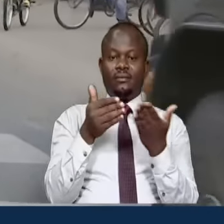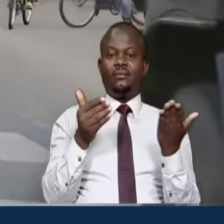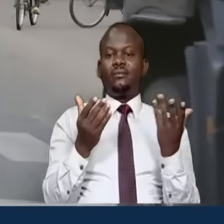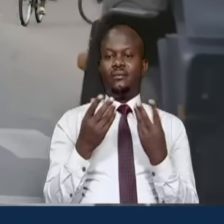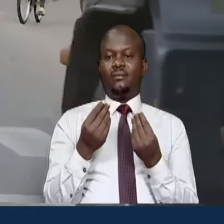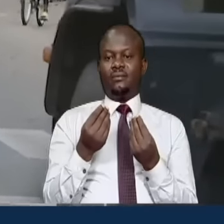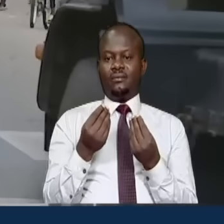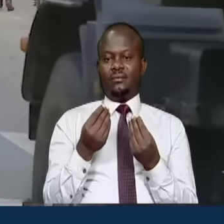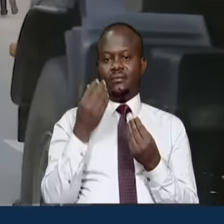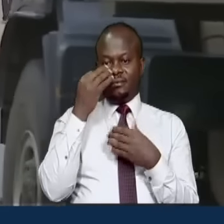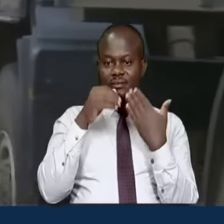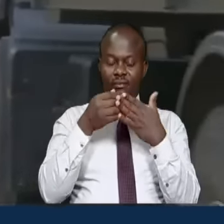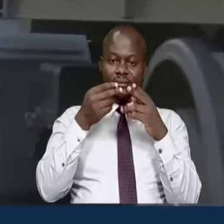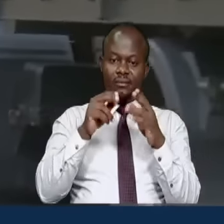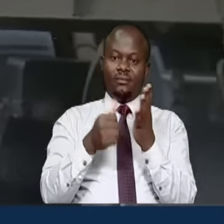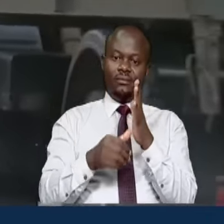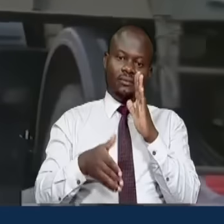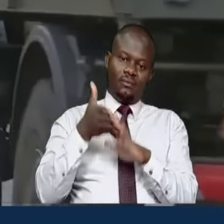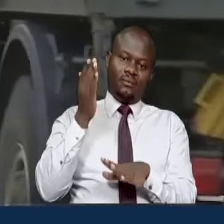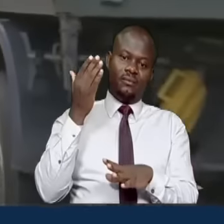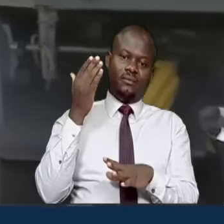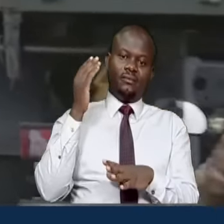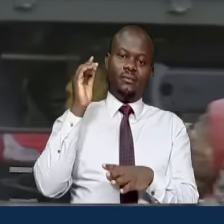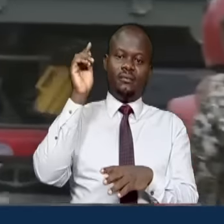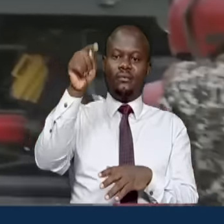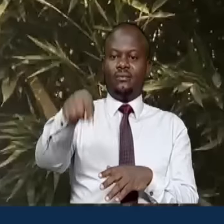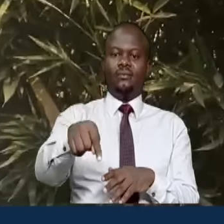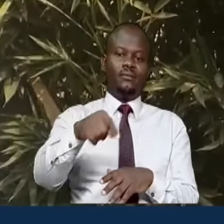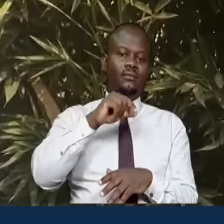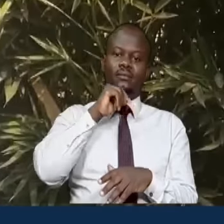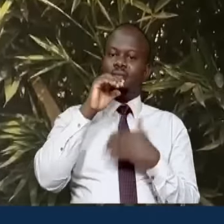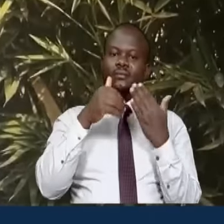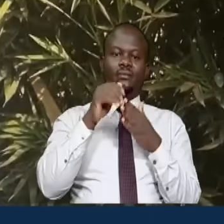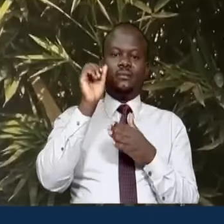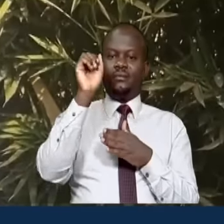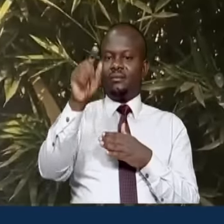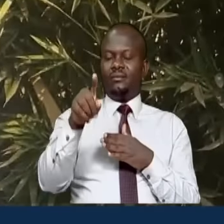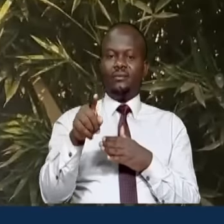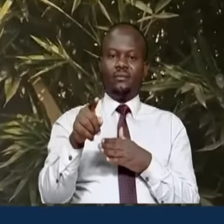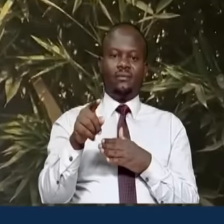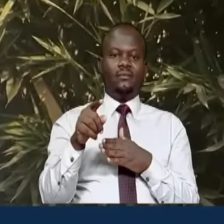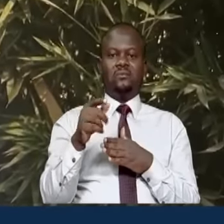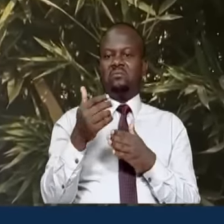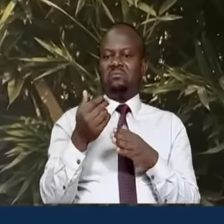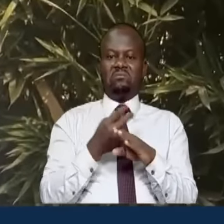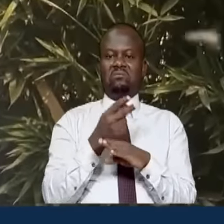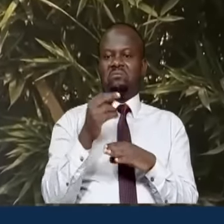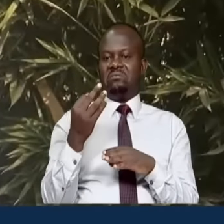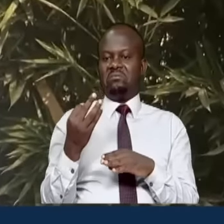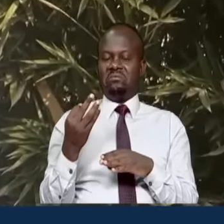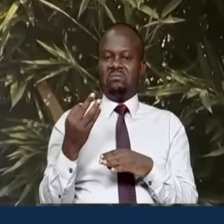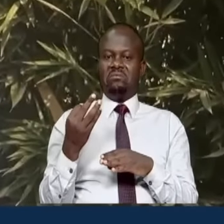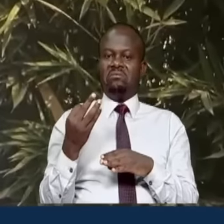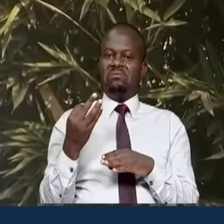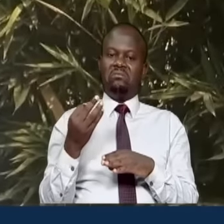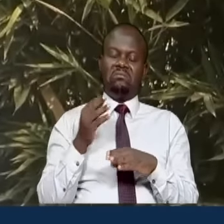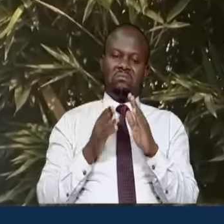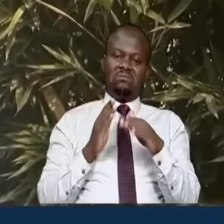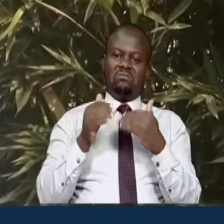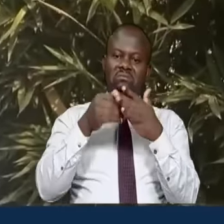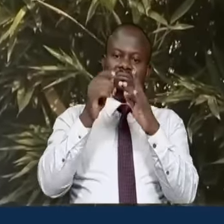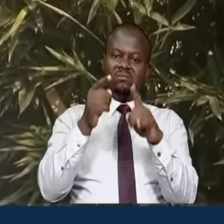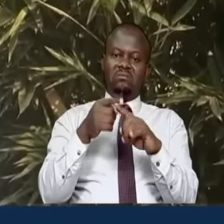yarabyoroheje iyo habaye ikibazo mpitanyaruka ntabwo huye ntabwo ari kure mu rugero rw'amasaha 3 mbanyarutse nkagerayo kandi